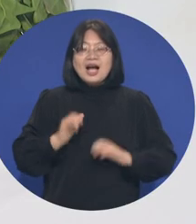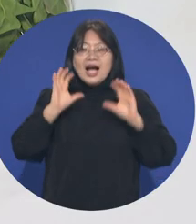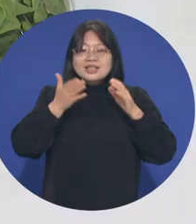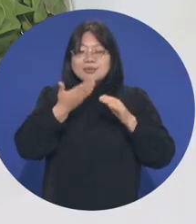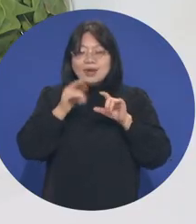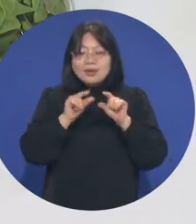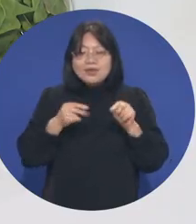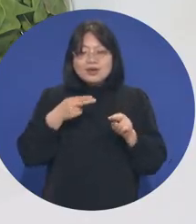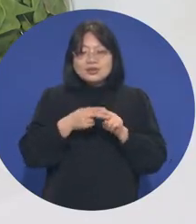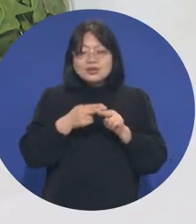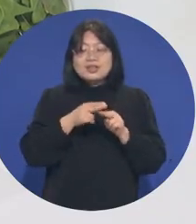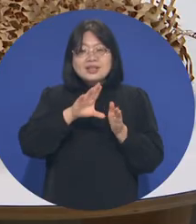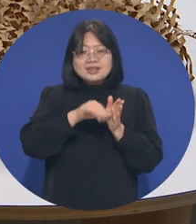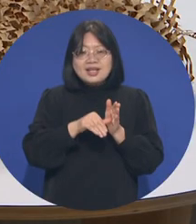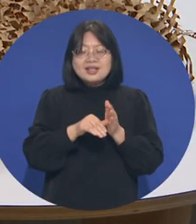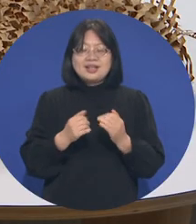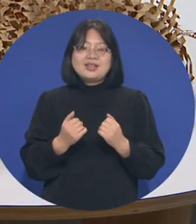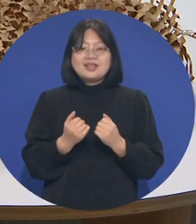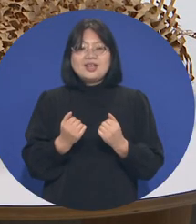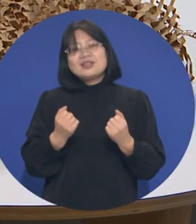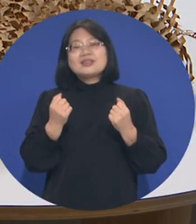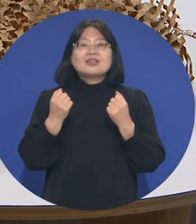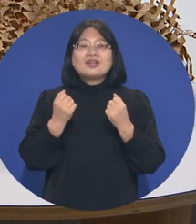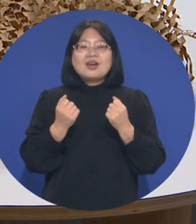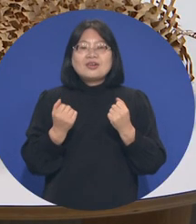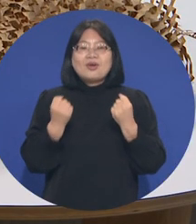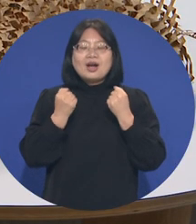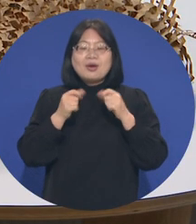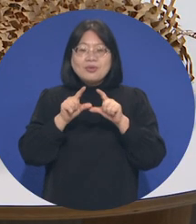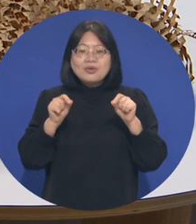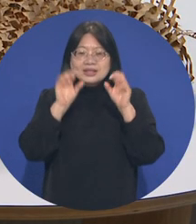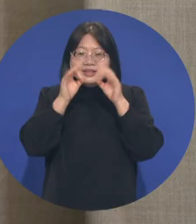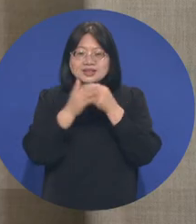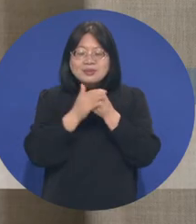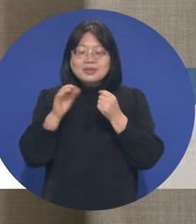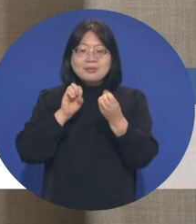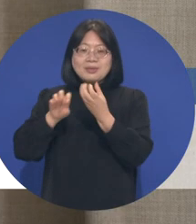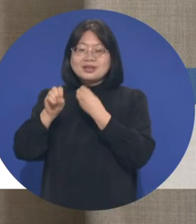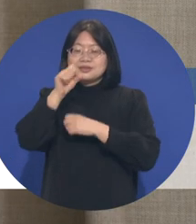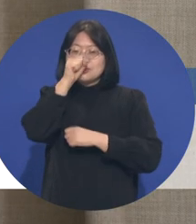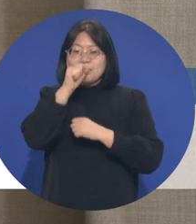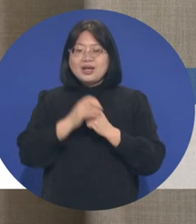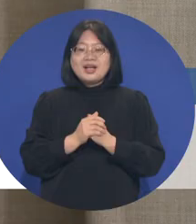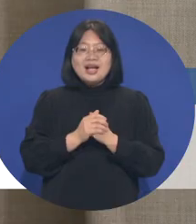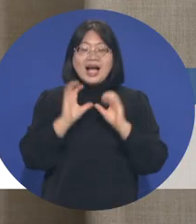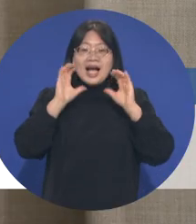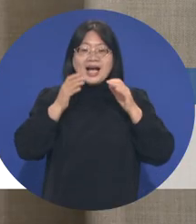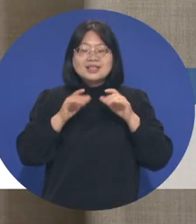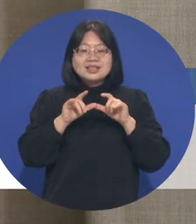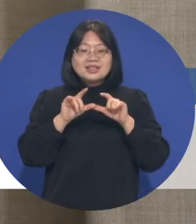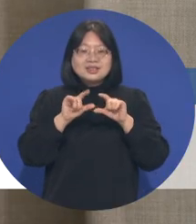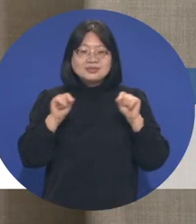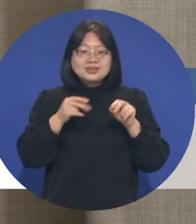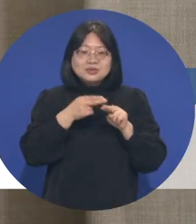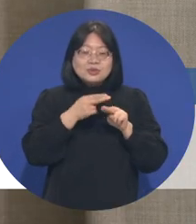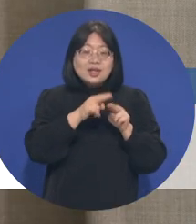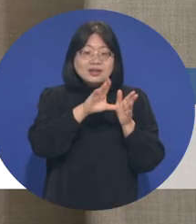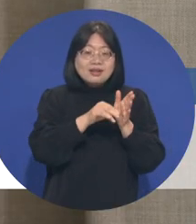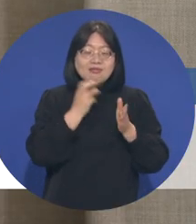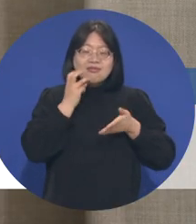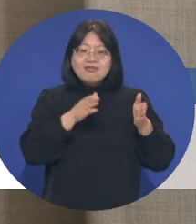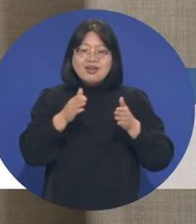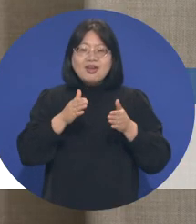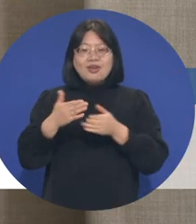기간에는 최대한 건강한 먹거리를 찾게 되기에 반응이 좋습니다 이유식을 만들 때 경기도에서 지원해